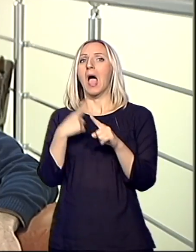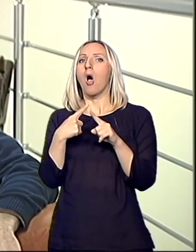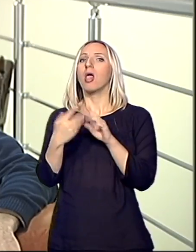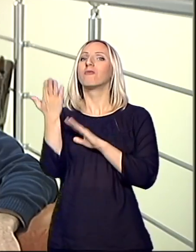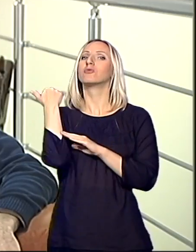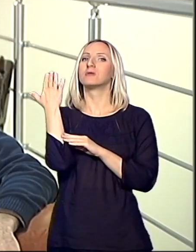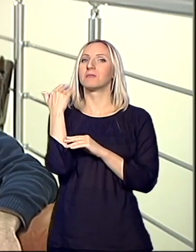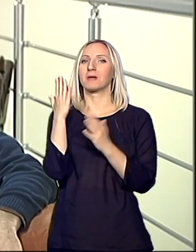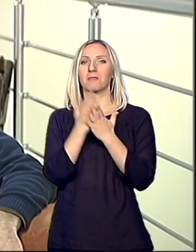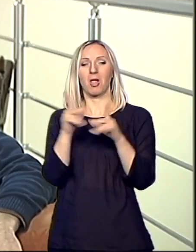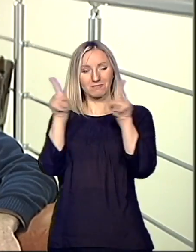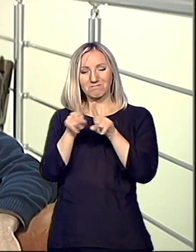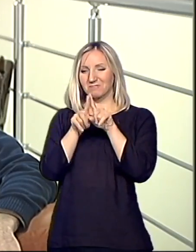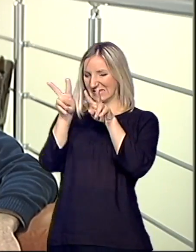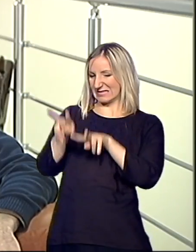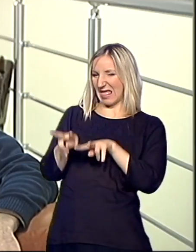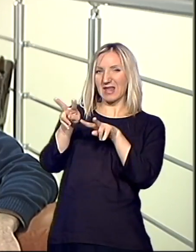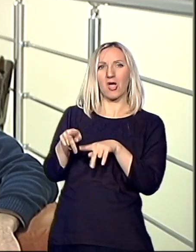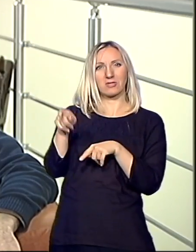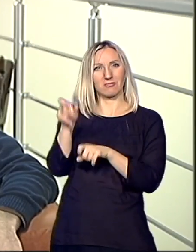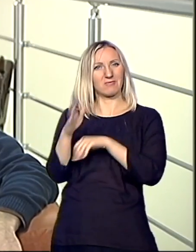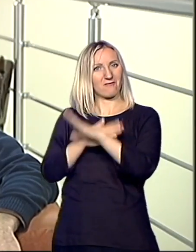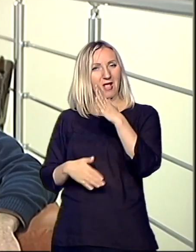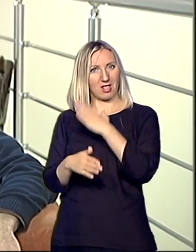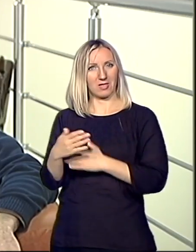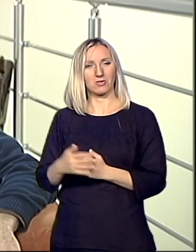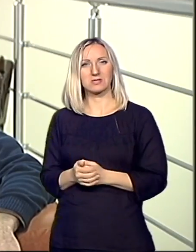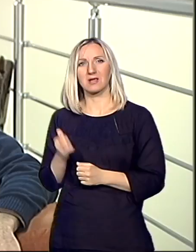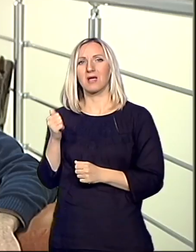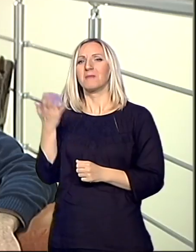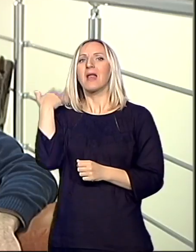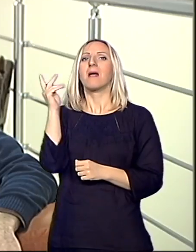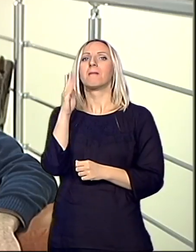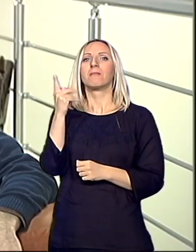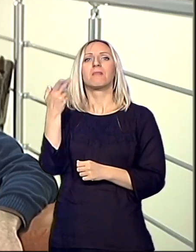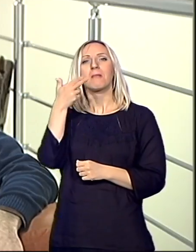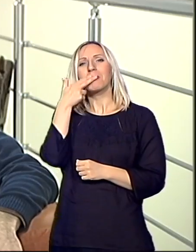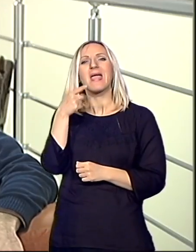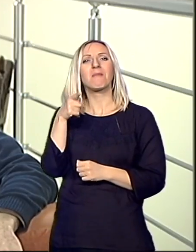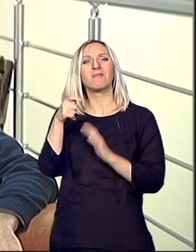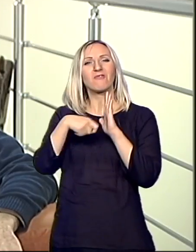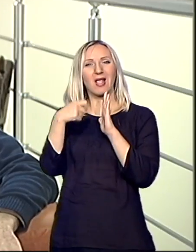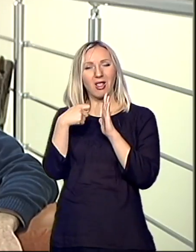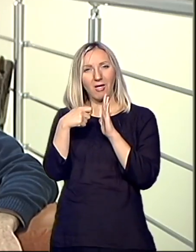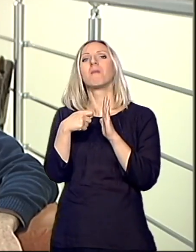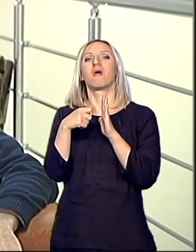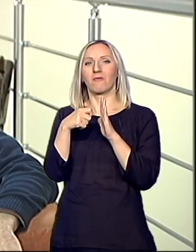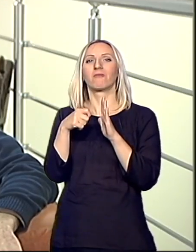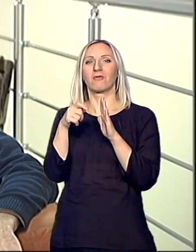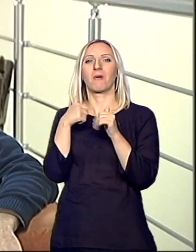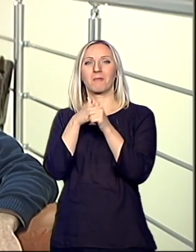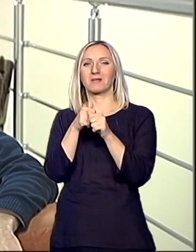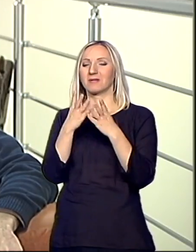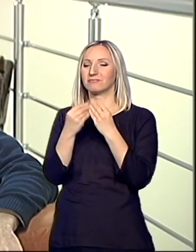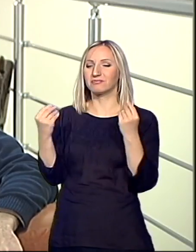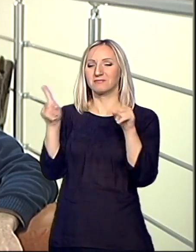o invalidnosti. Još od nemih filmova brojni autori su pratili čitav niz stereotipa o invalidnosti,